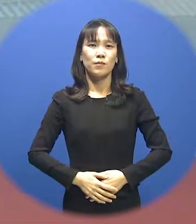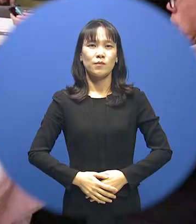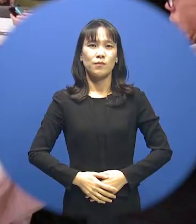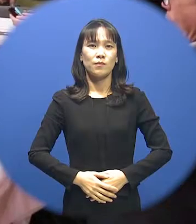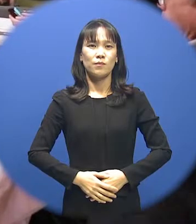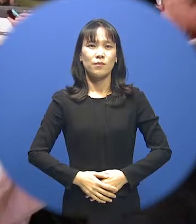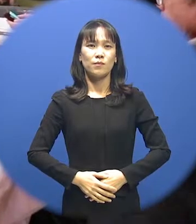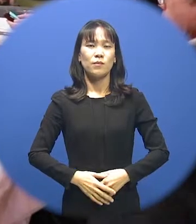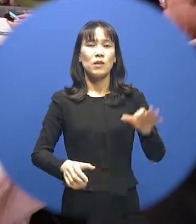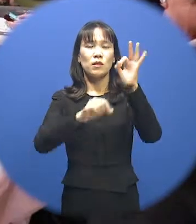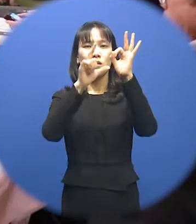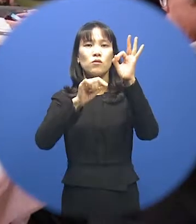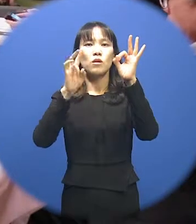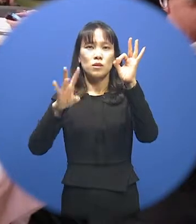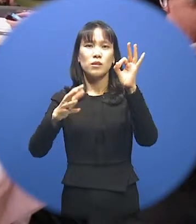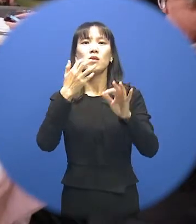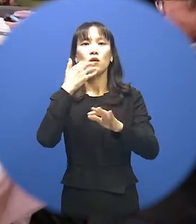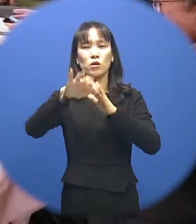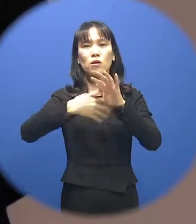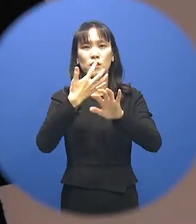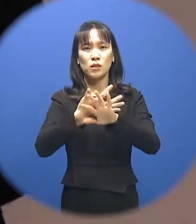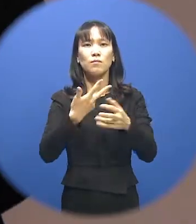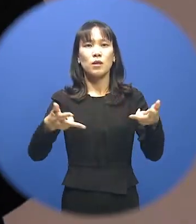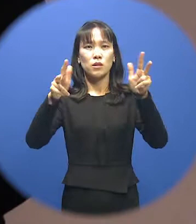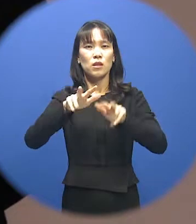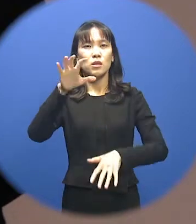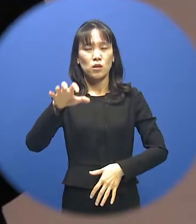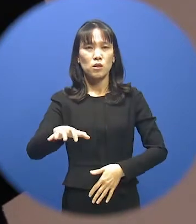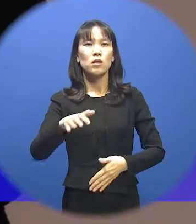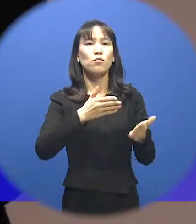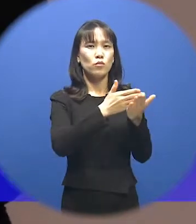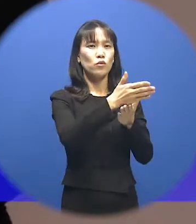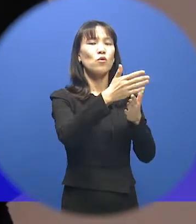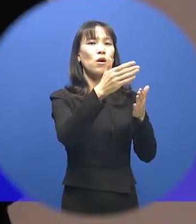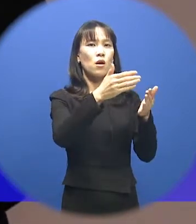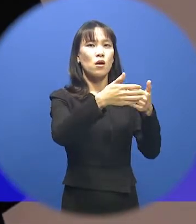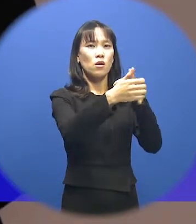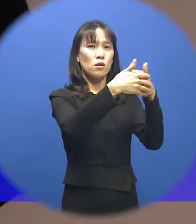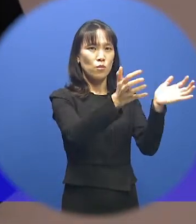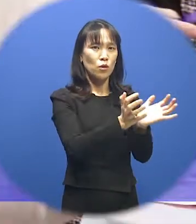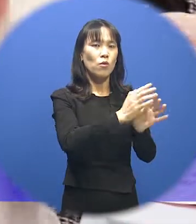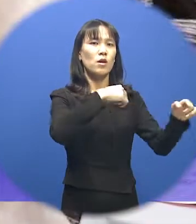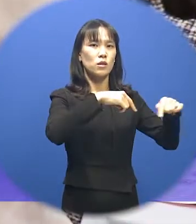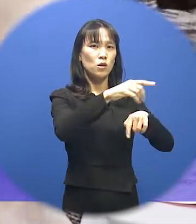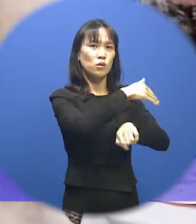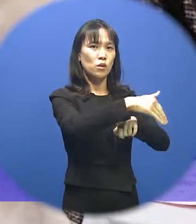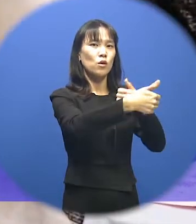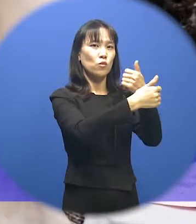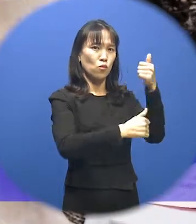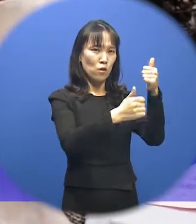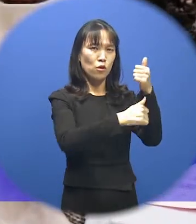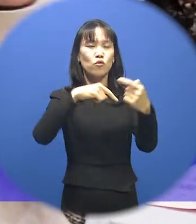개최했습니다. 지난 24일 서울혁신파크에서는 분과협의회 정책위원회와